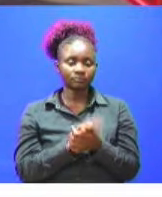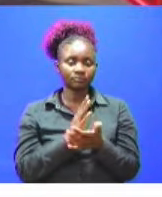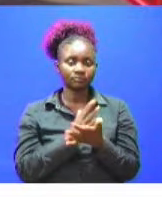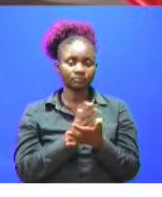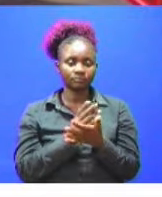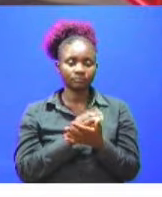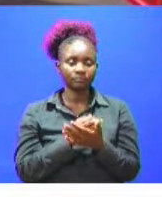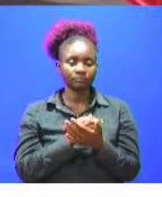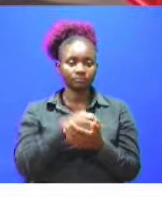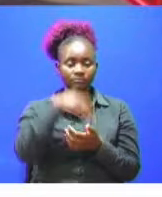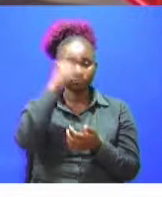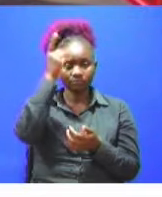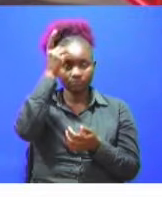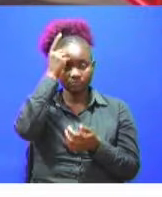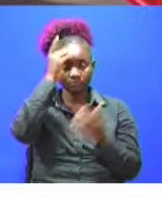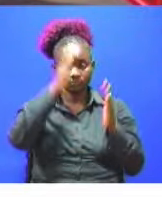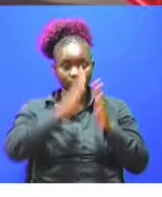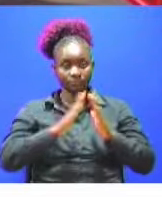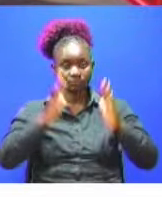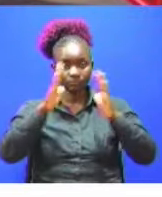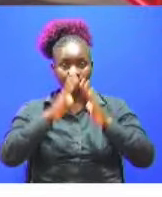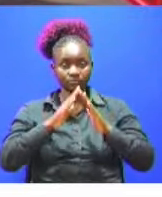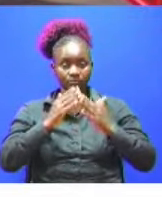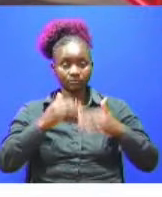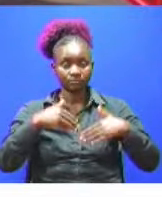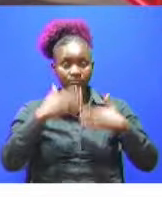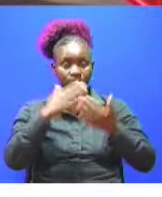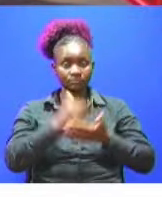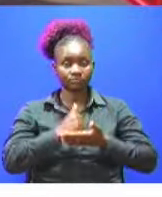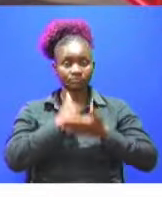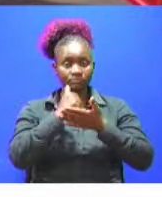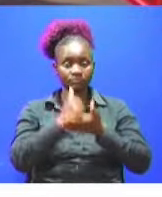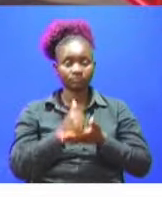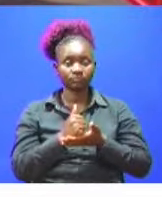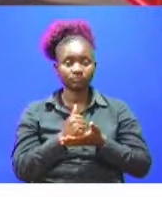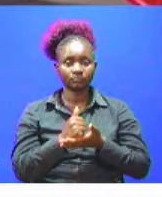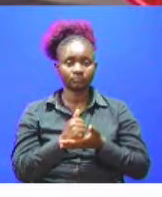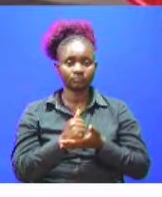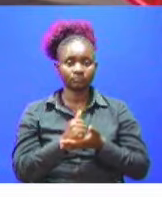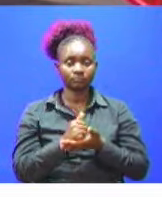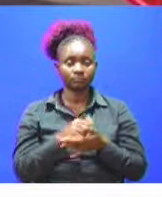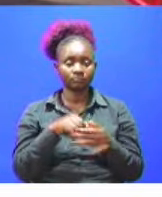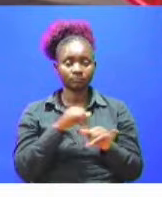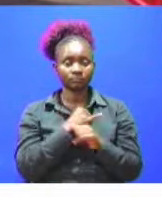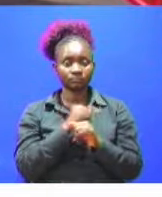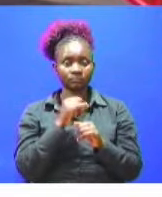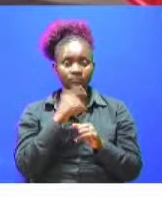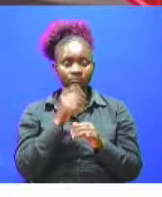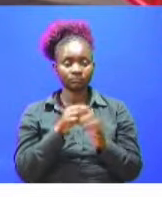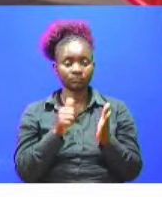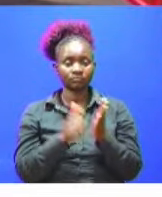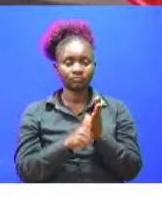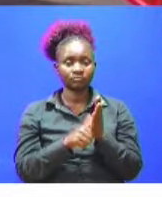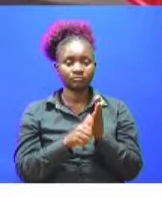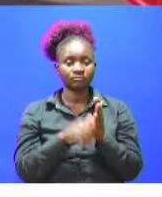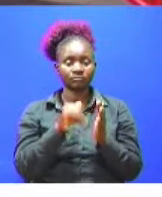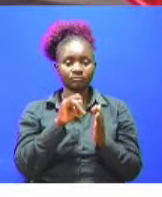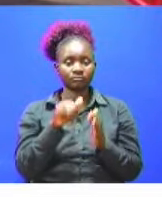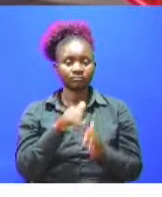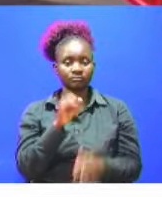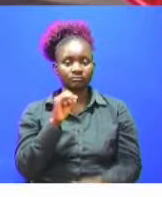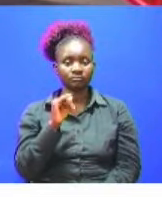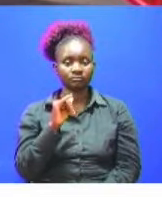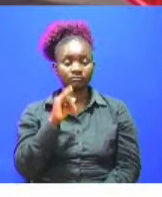yemechi eyo na kocha kakwena na obokonya gati abo ko basibye balia bwate omochando oyo